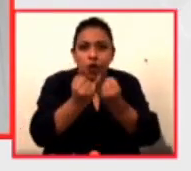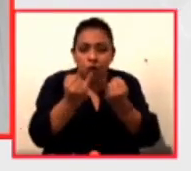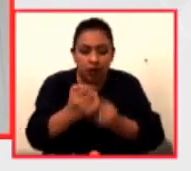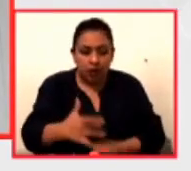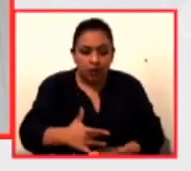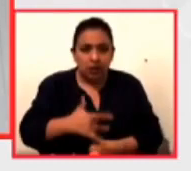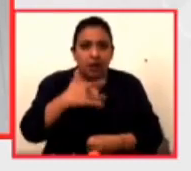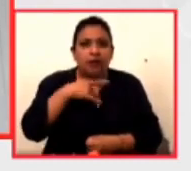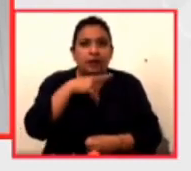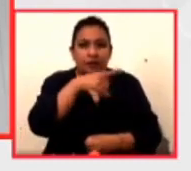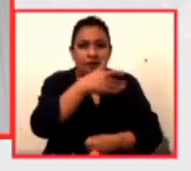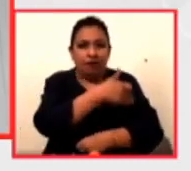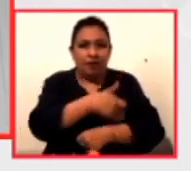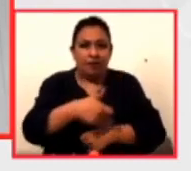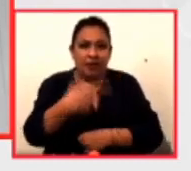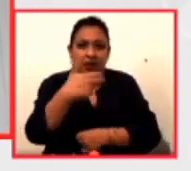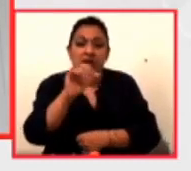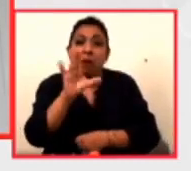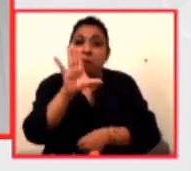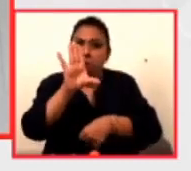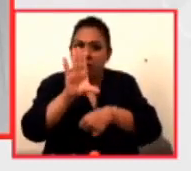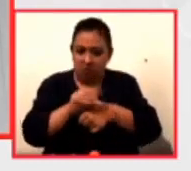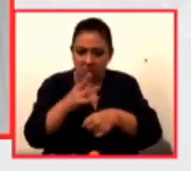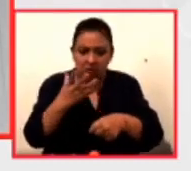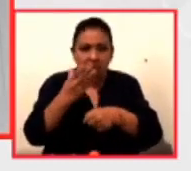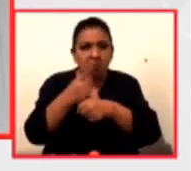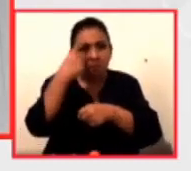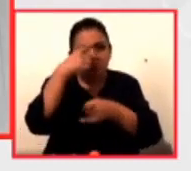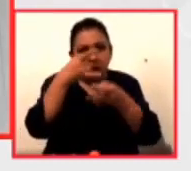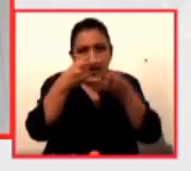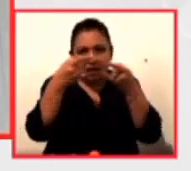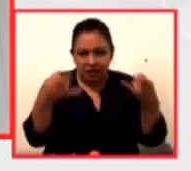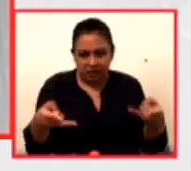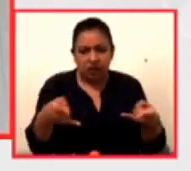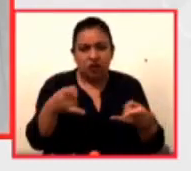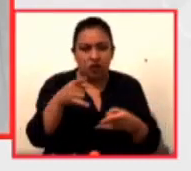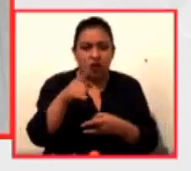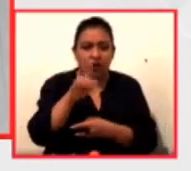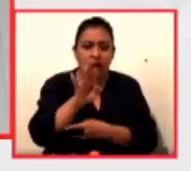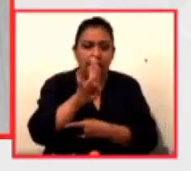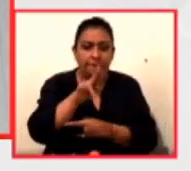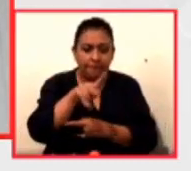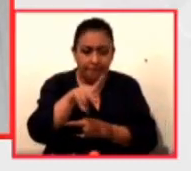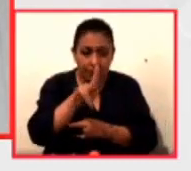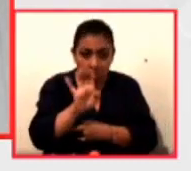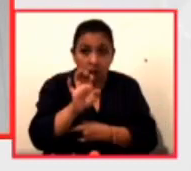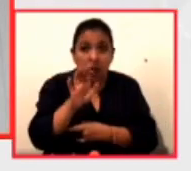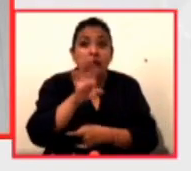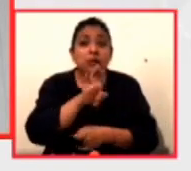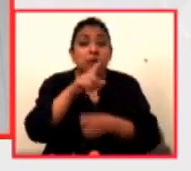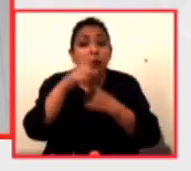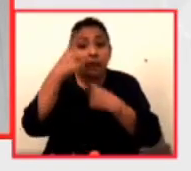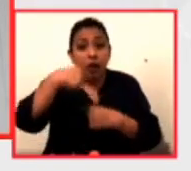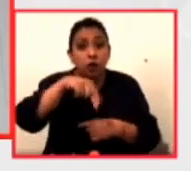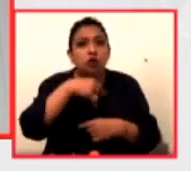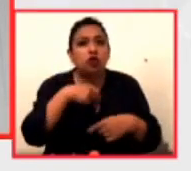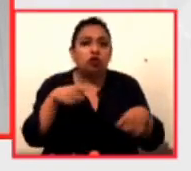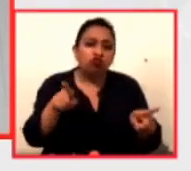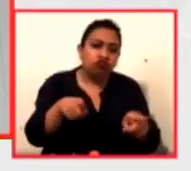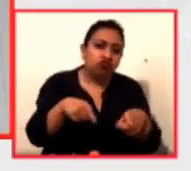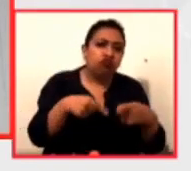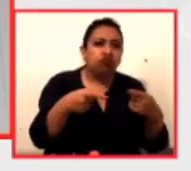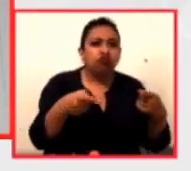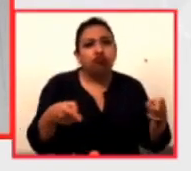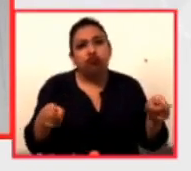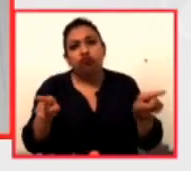paraissait un choix judicieux car il s'agit d'un film qui pose un peu des questions sur une période donnée les